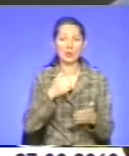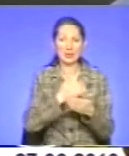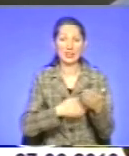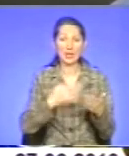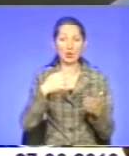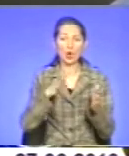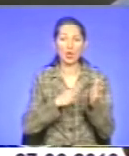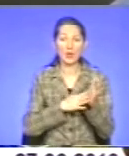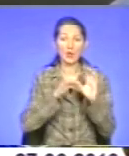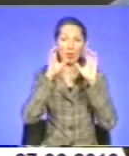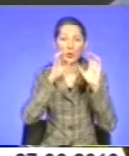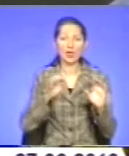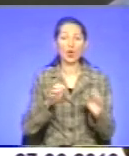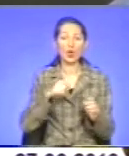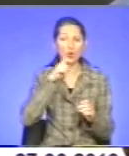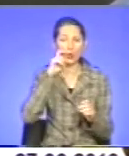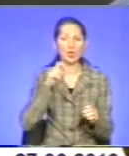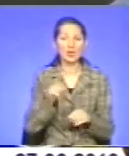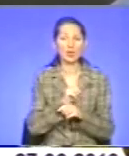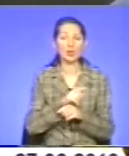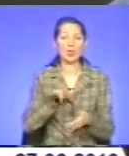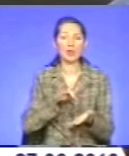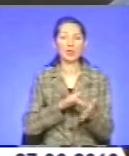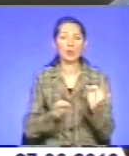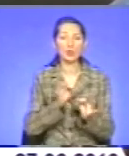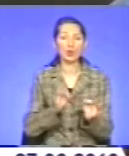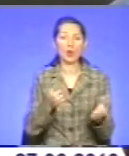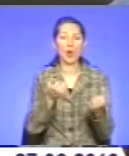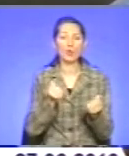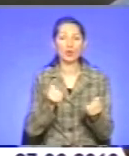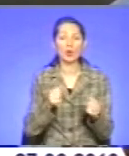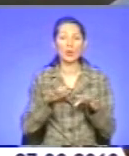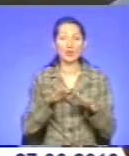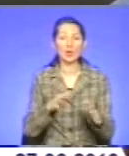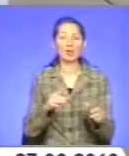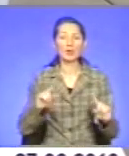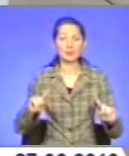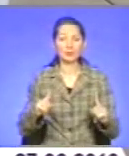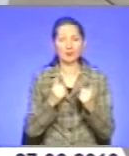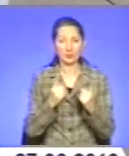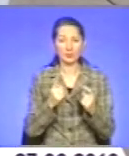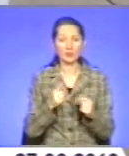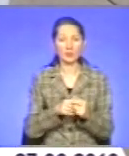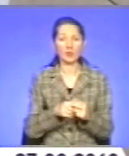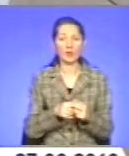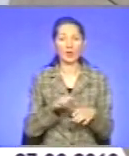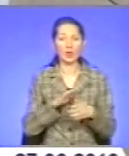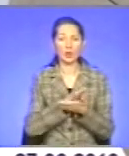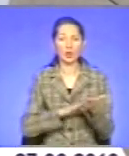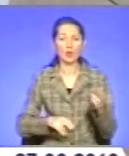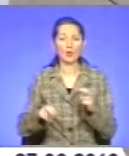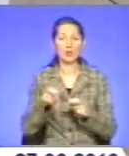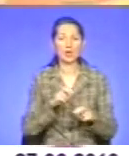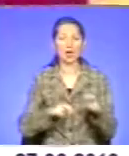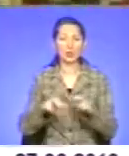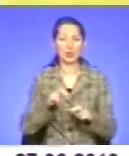Кримінального кодексу України, та Тернопільським міськрайонним судом йому обрано запобіжний захід взяття під варту. Триває досудове розслідування.